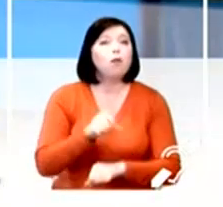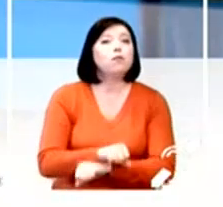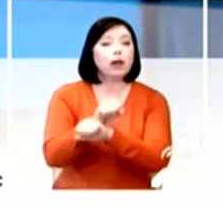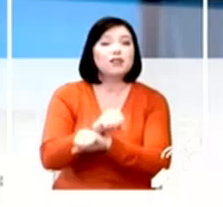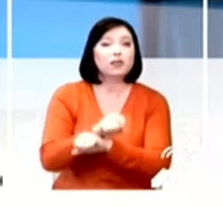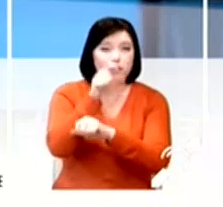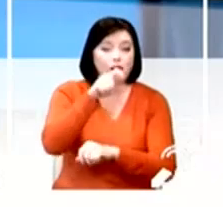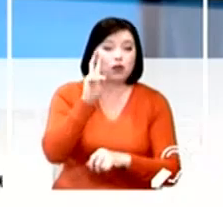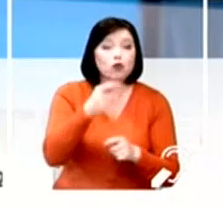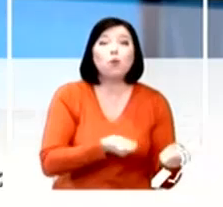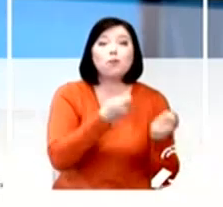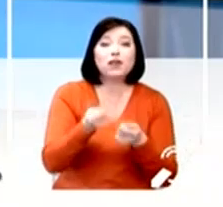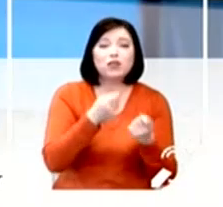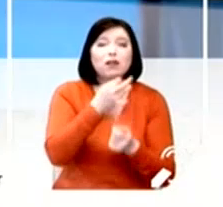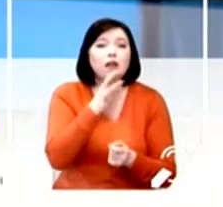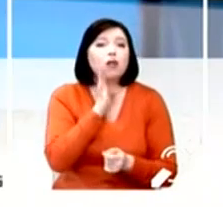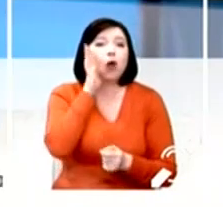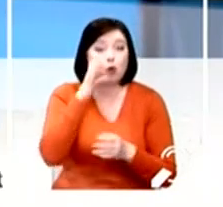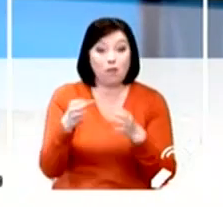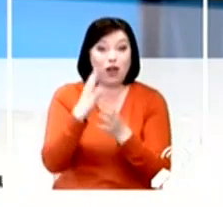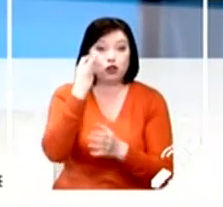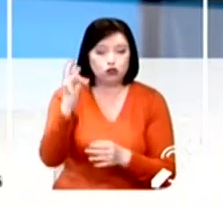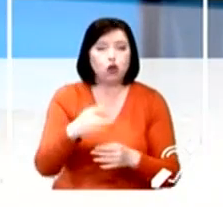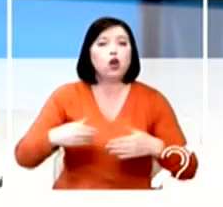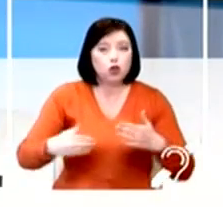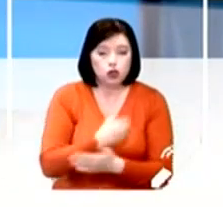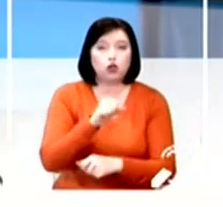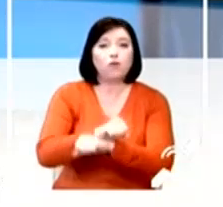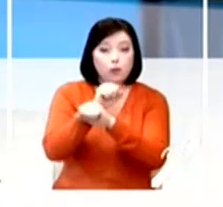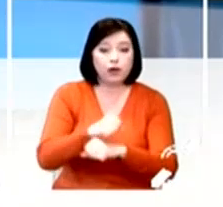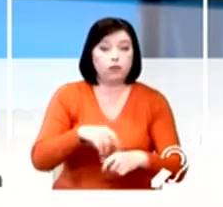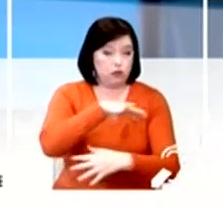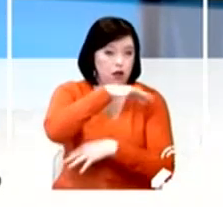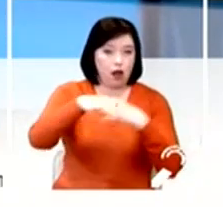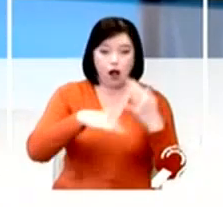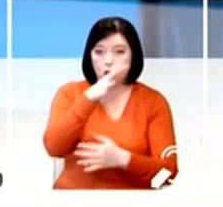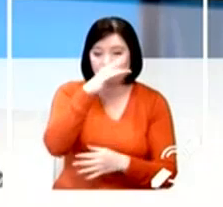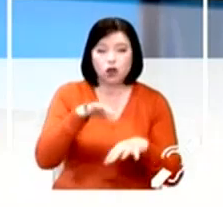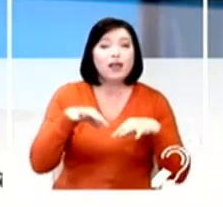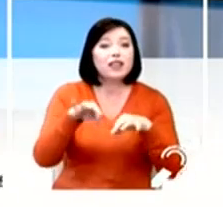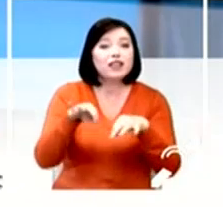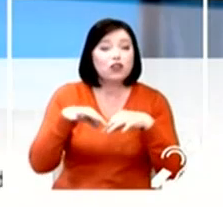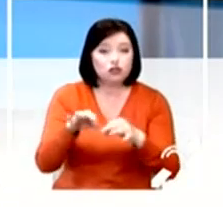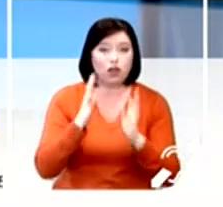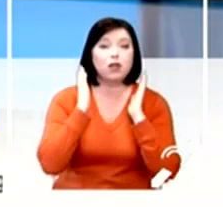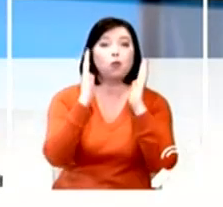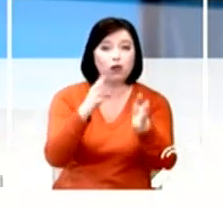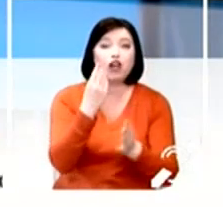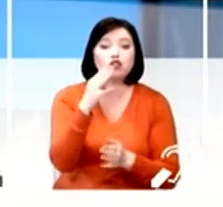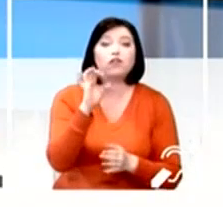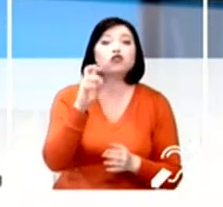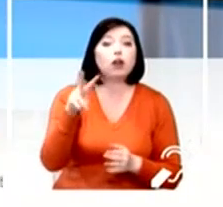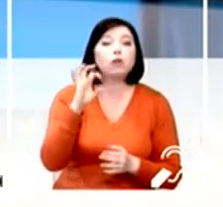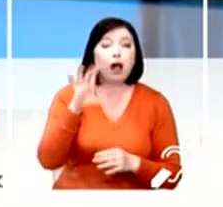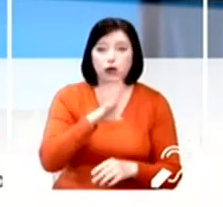Manifestanții aduși dimineață de vreme de partidul Șur la un nou protest au provocat haos în Chișinău. Circulația pe bulevardul Ștefan cel Mare a